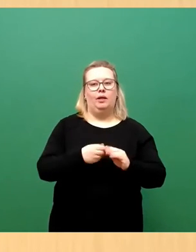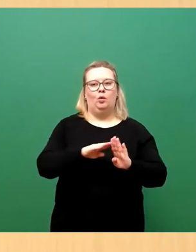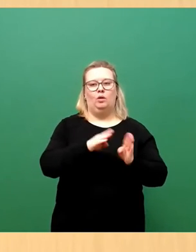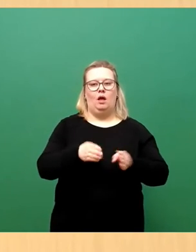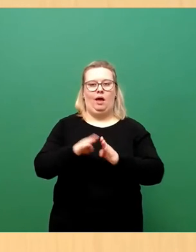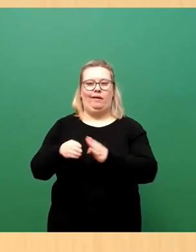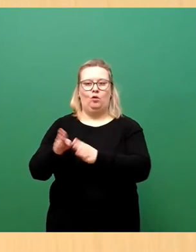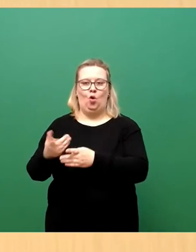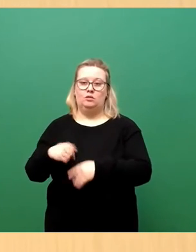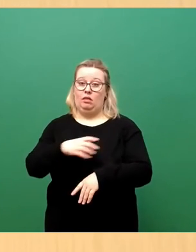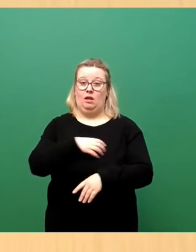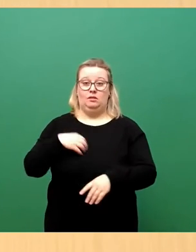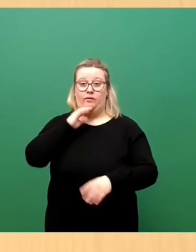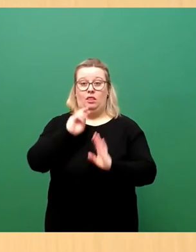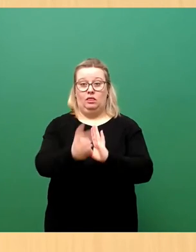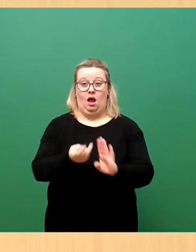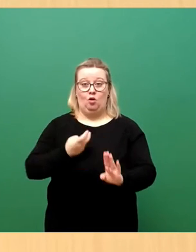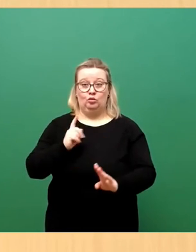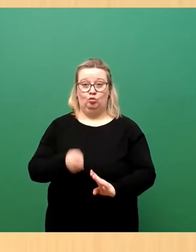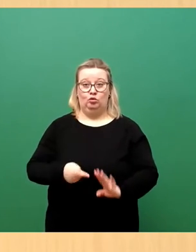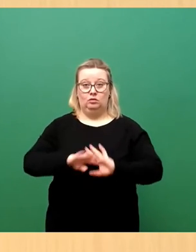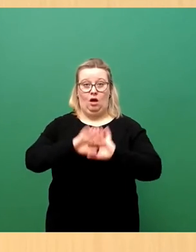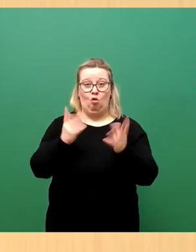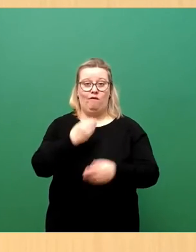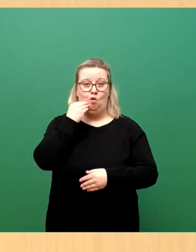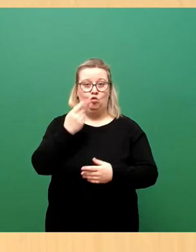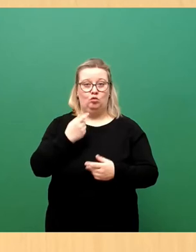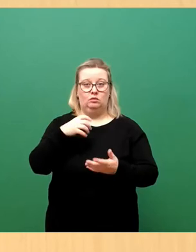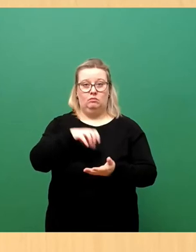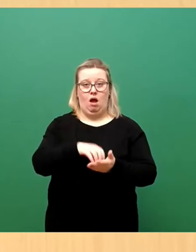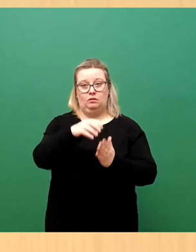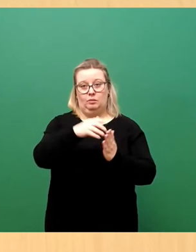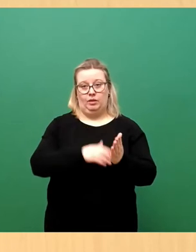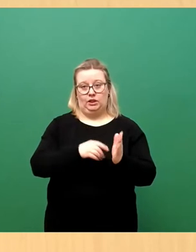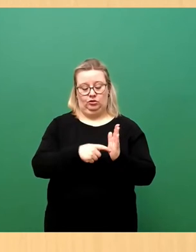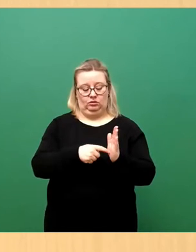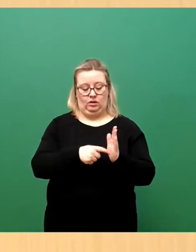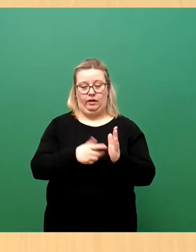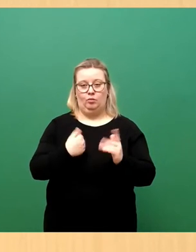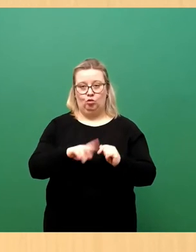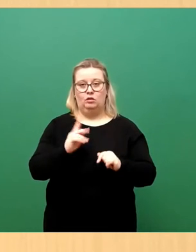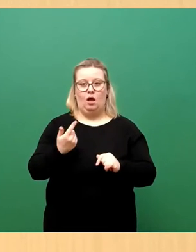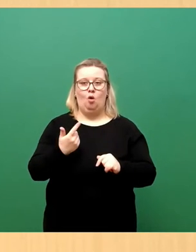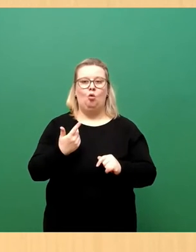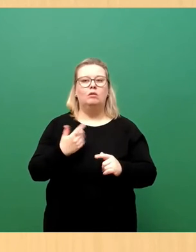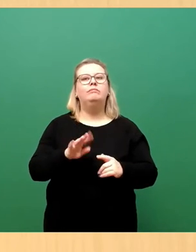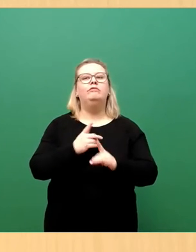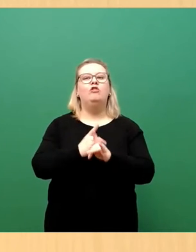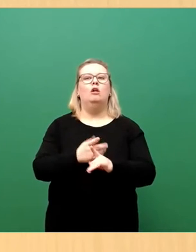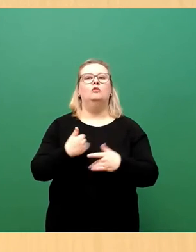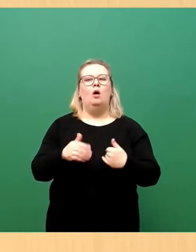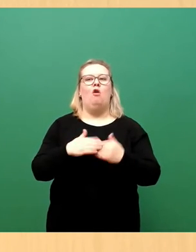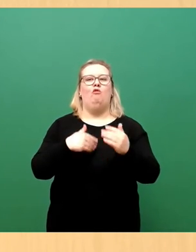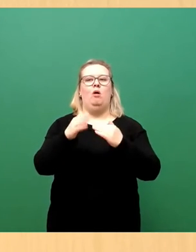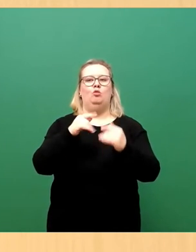massiven Nachholbedarf, was auch der Wohnungsmarktbericht zeigt. Entsprechend hier die Ausnahme im kooperativen Baulandmodell folgerichtig. Wir haben